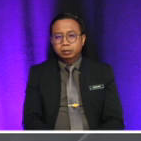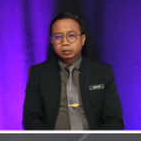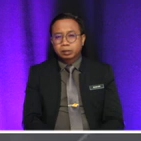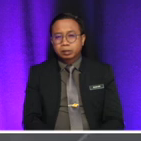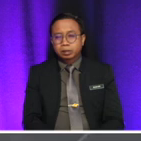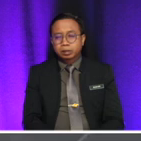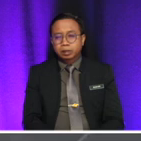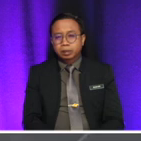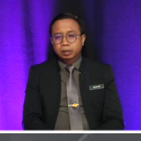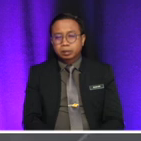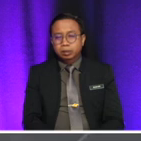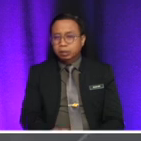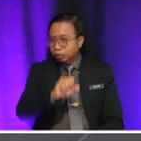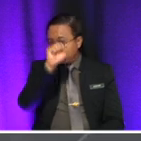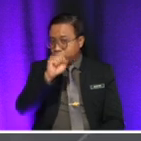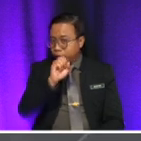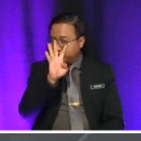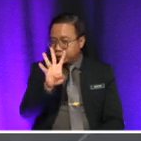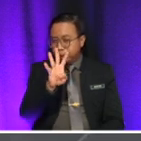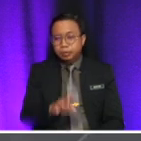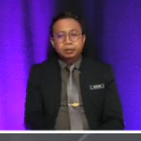oke yang seterusnya